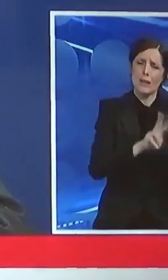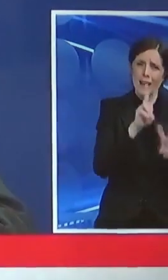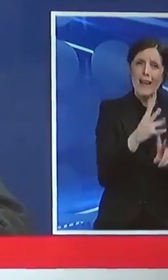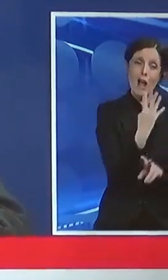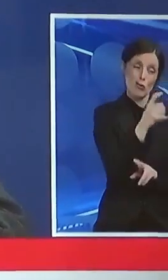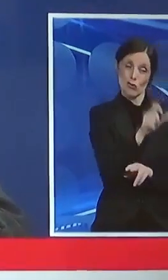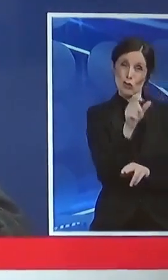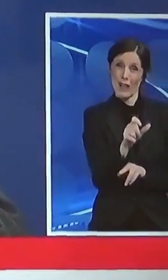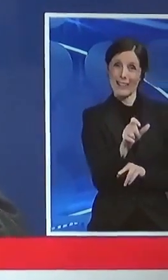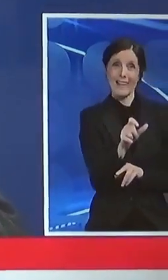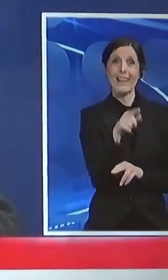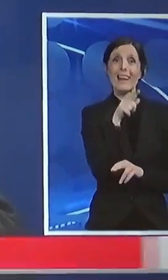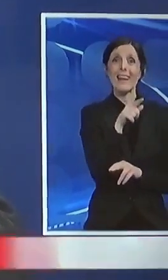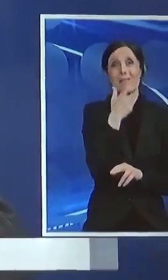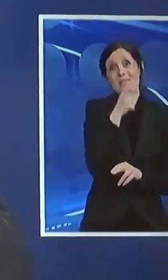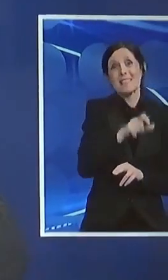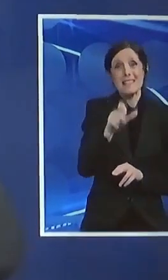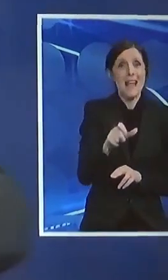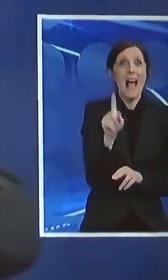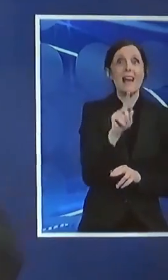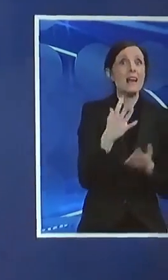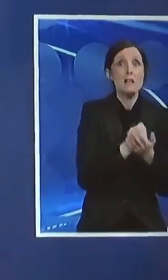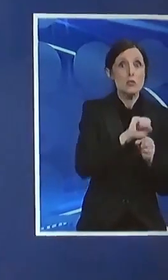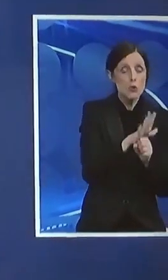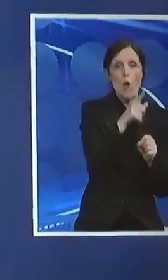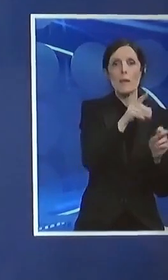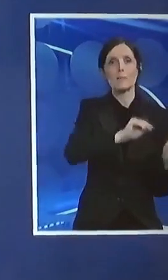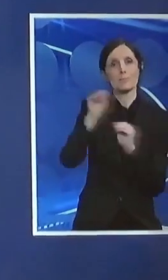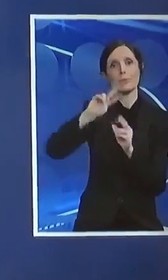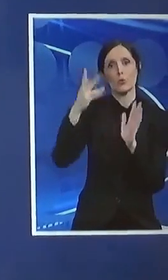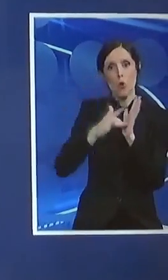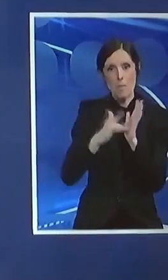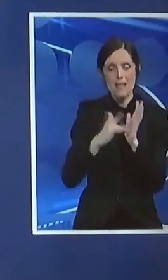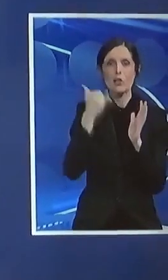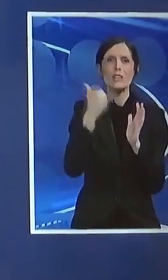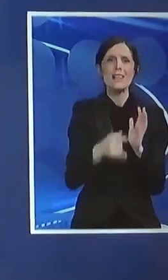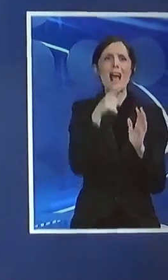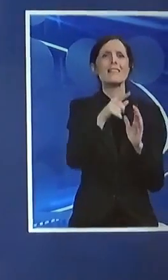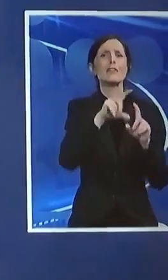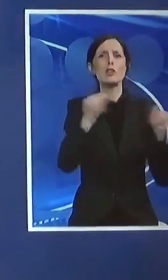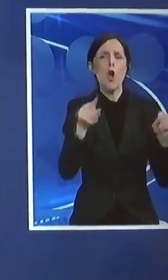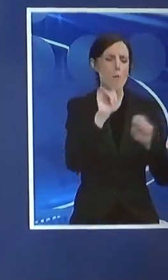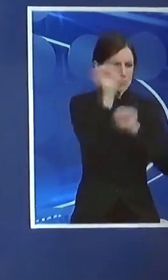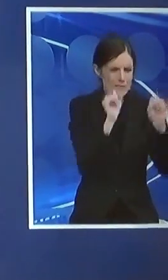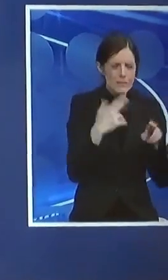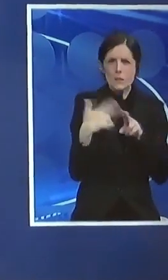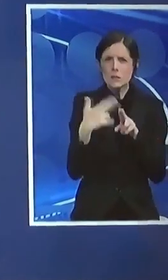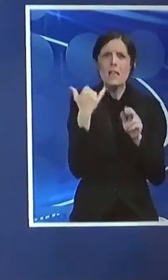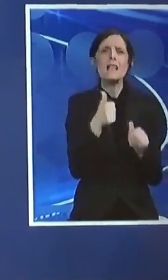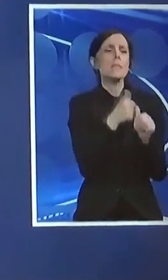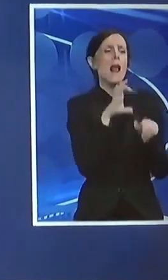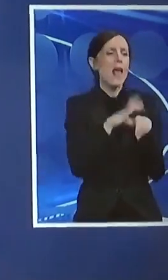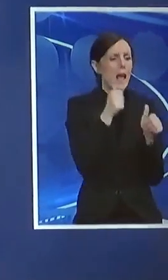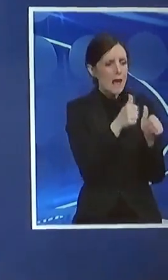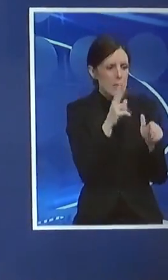koja nisu zaražena izmeštena, danas se radi dezinfekcija doma, stanje korisnika se prati. Važno je da